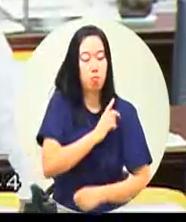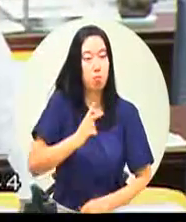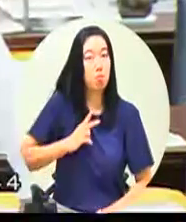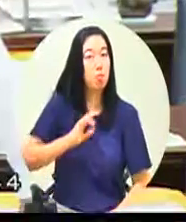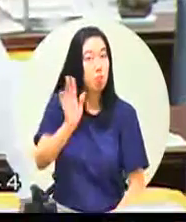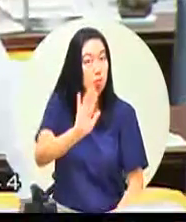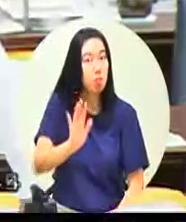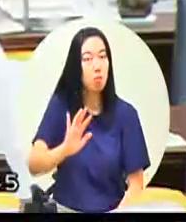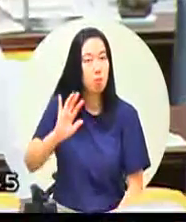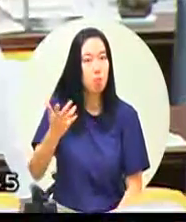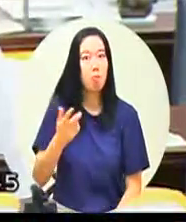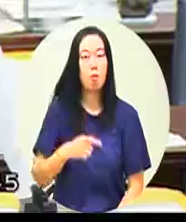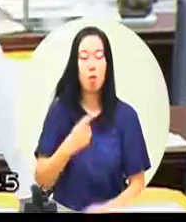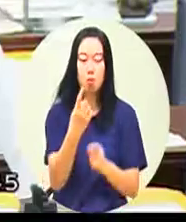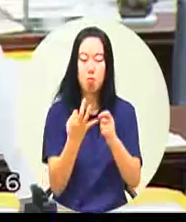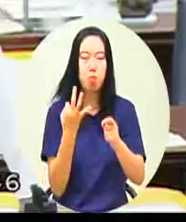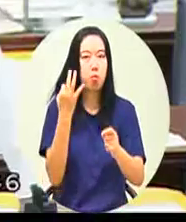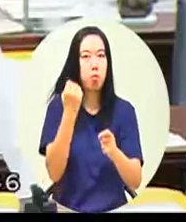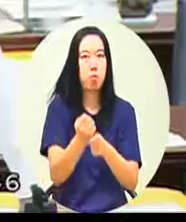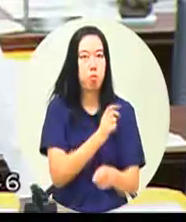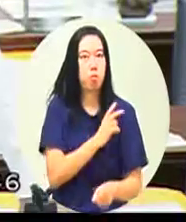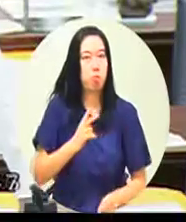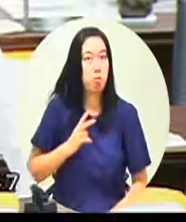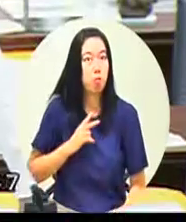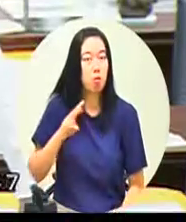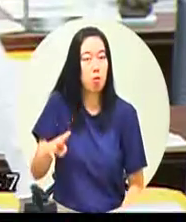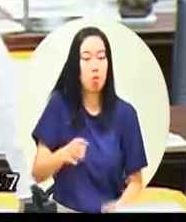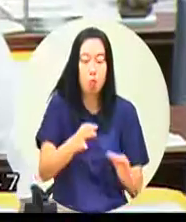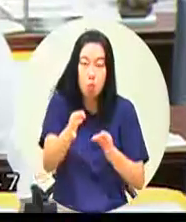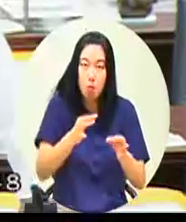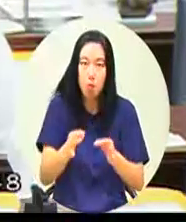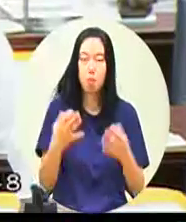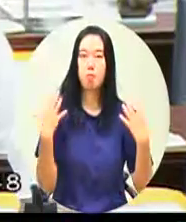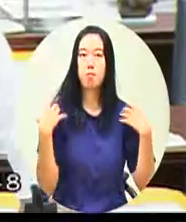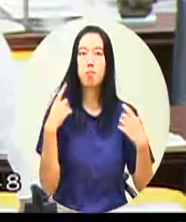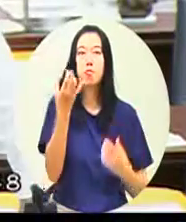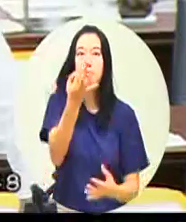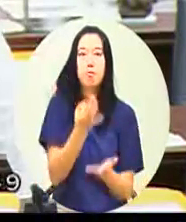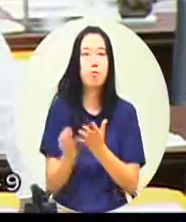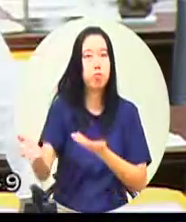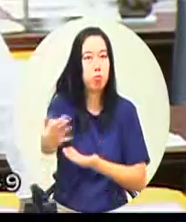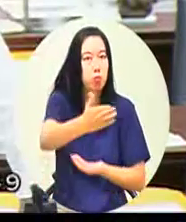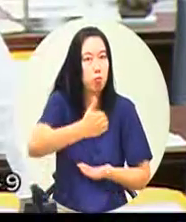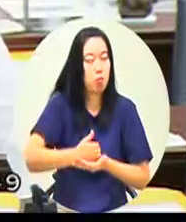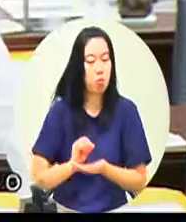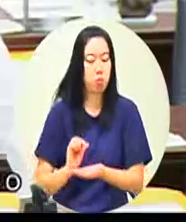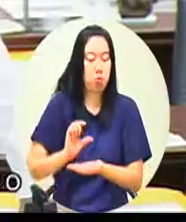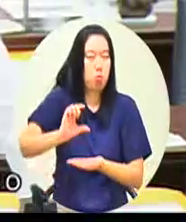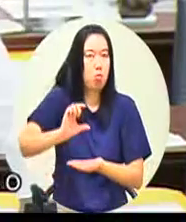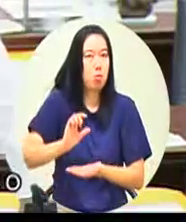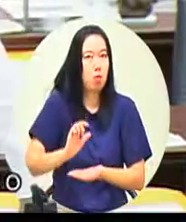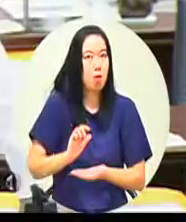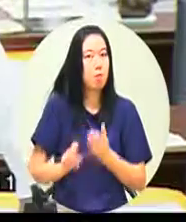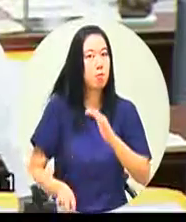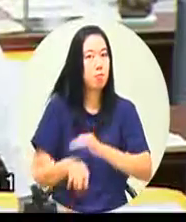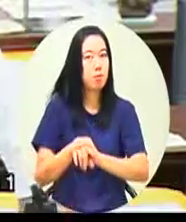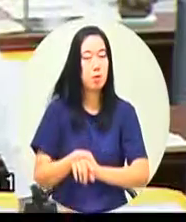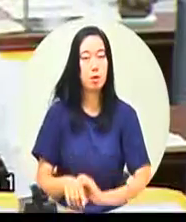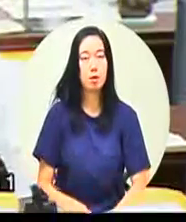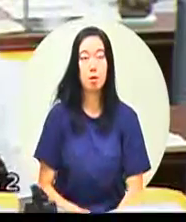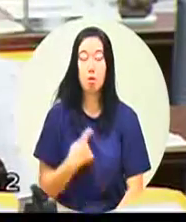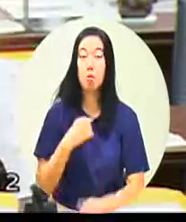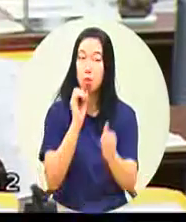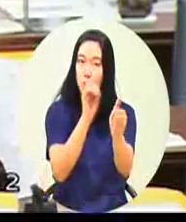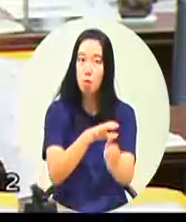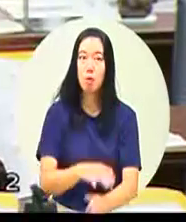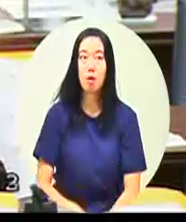但能数十年来兼了摊商这个职务，也收取了不少的这样子的不法利益。我要告诉局长这